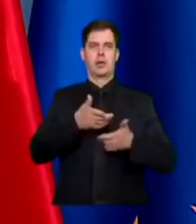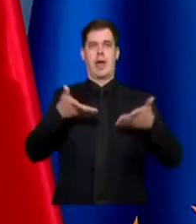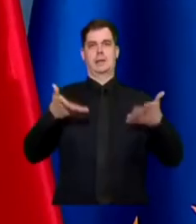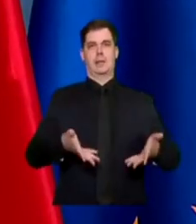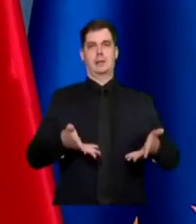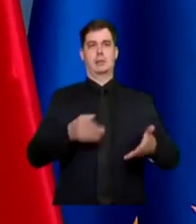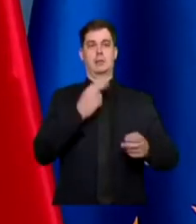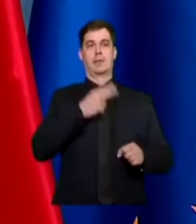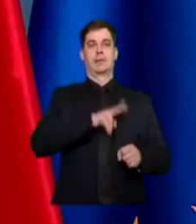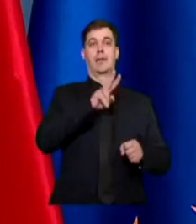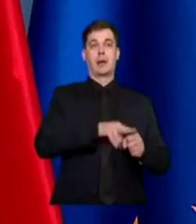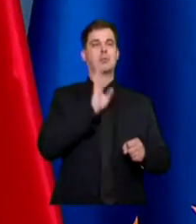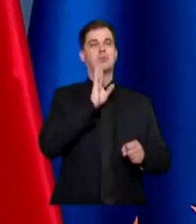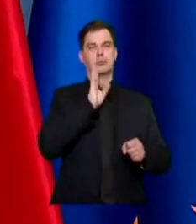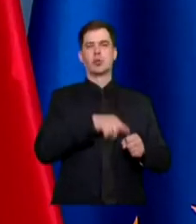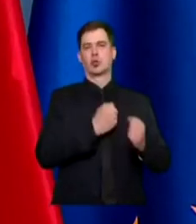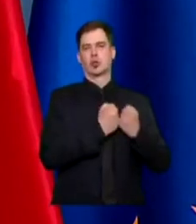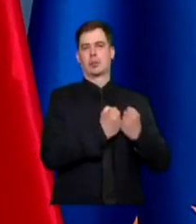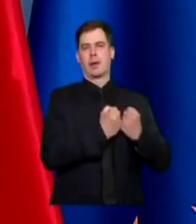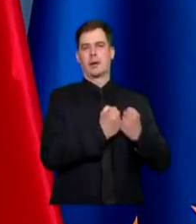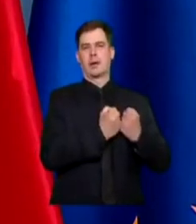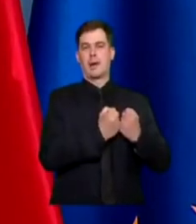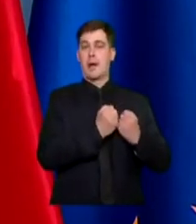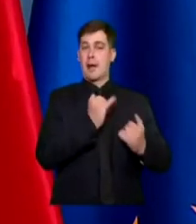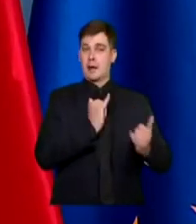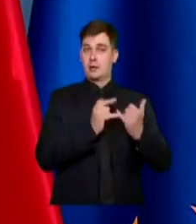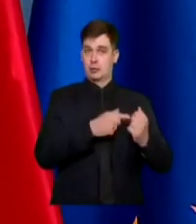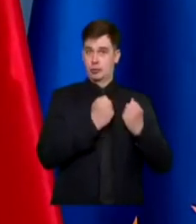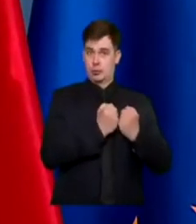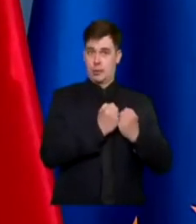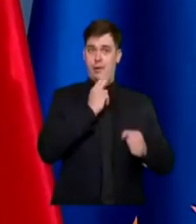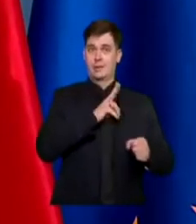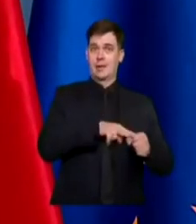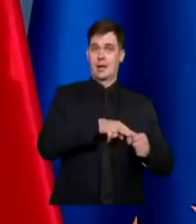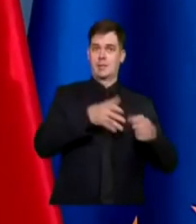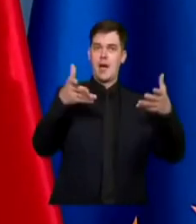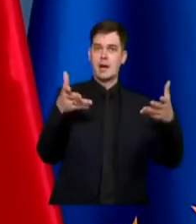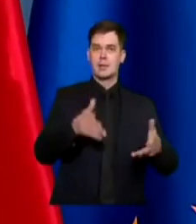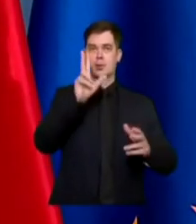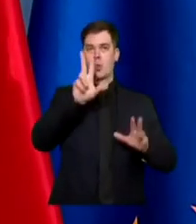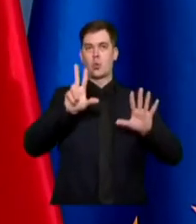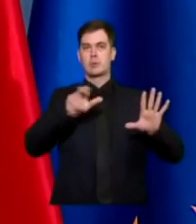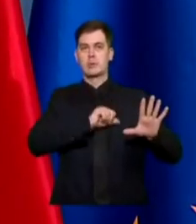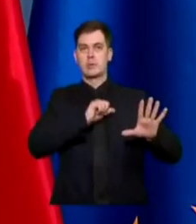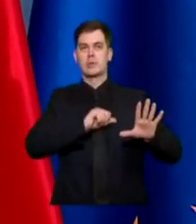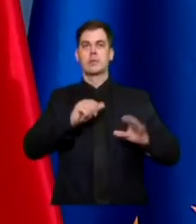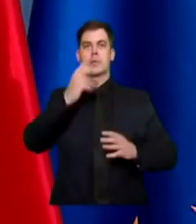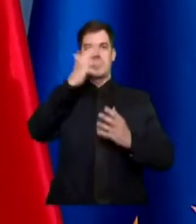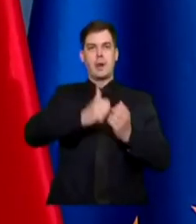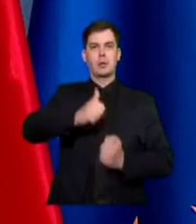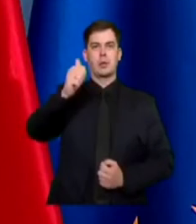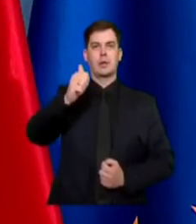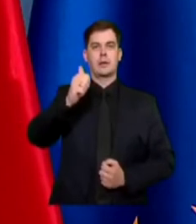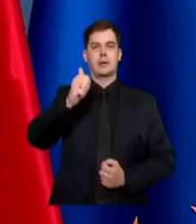podać te terminy. I jeżeli te terminy zostaną dotrzymane, i sytuacja pozwoli, to tak